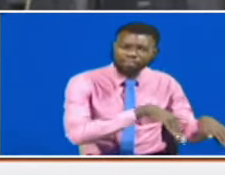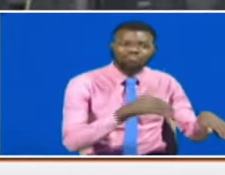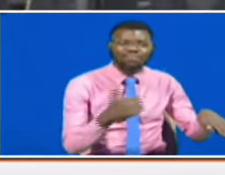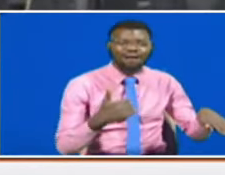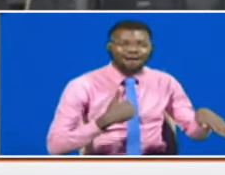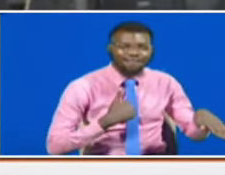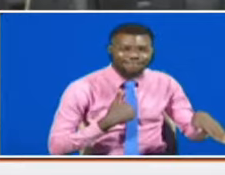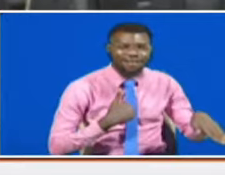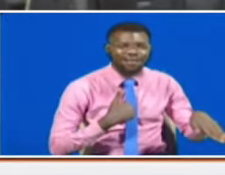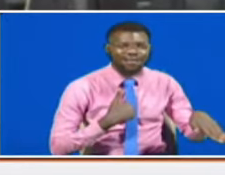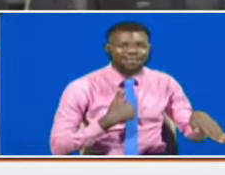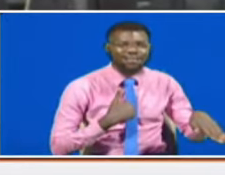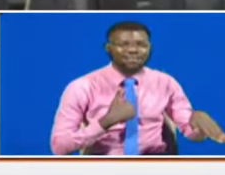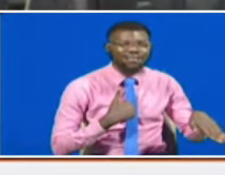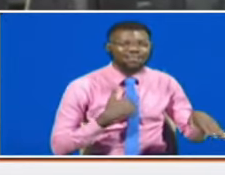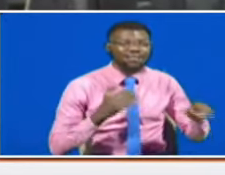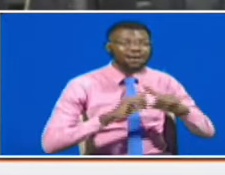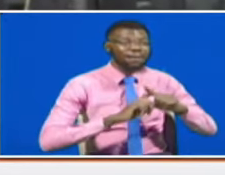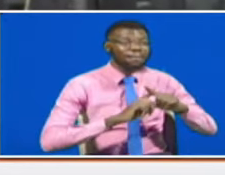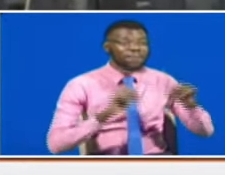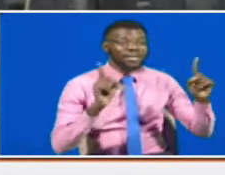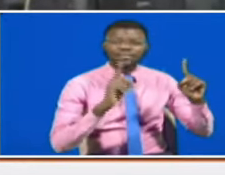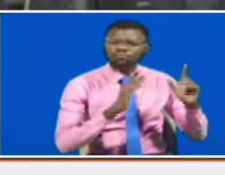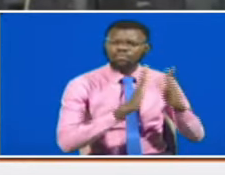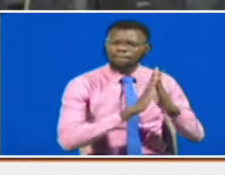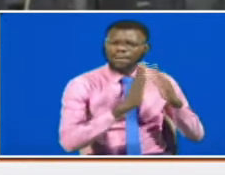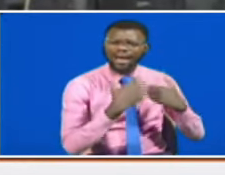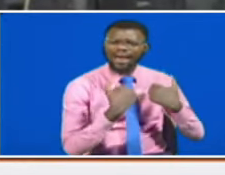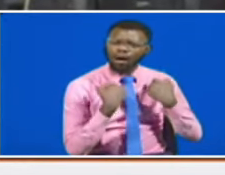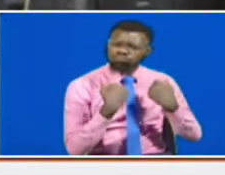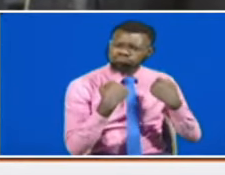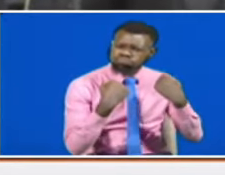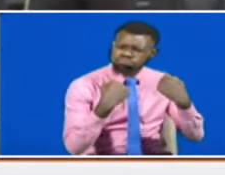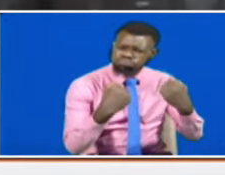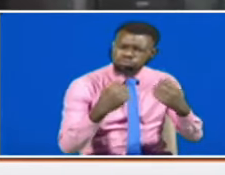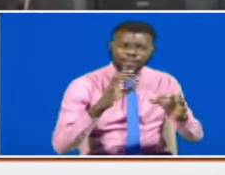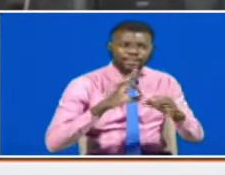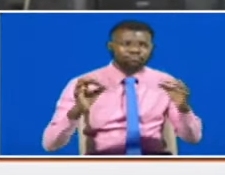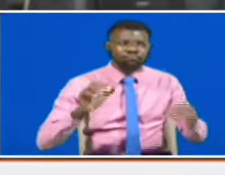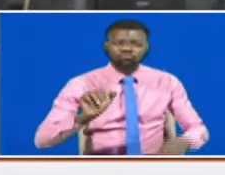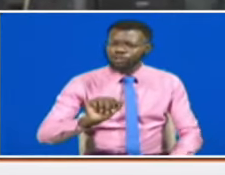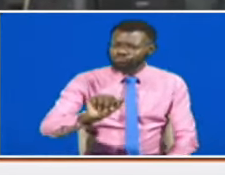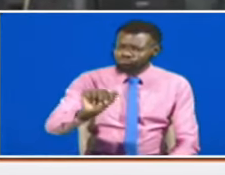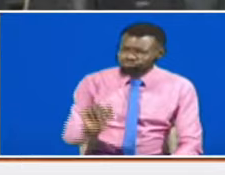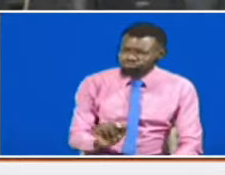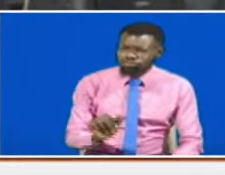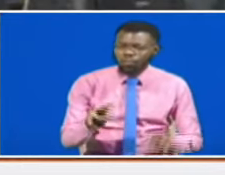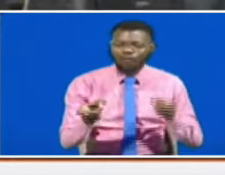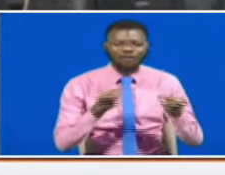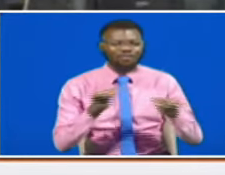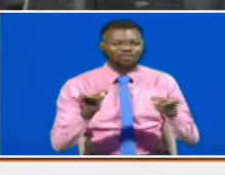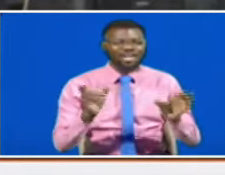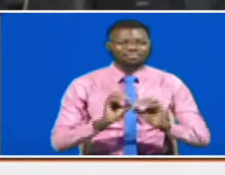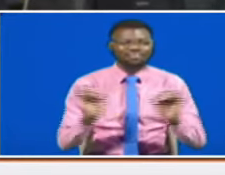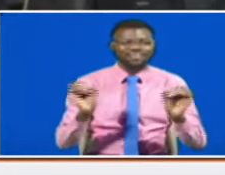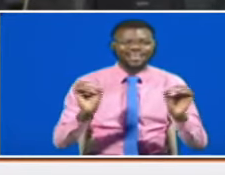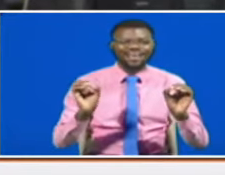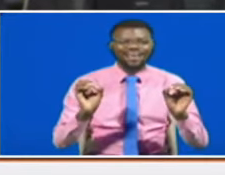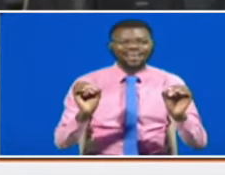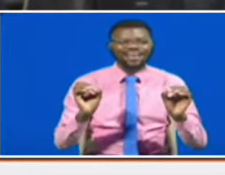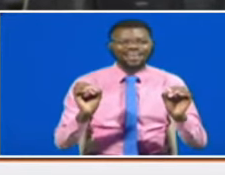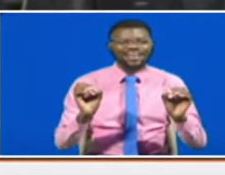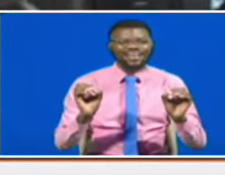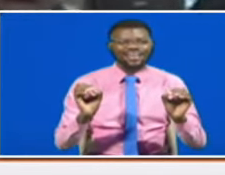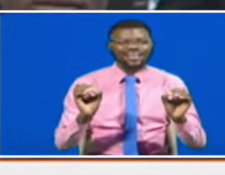Mwenye basi na wakabili alikuja, nafikiri akachindwa kudhibiti basi sababu kulikuwa na magari mengine. Sasa ndio